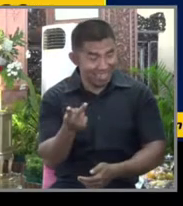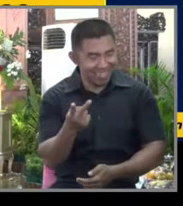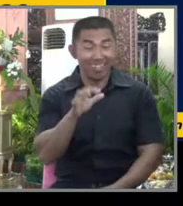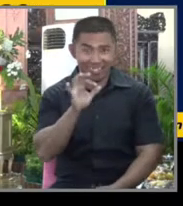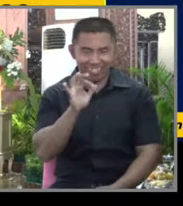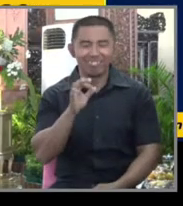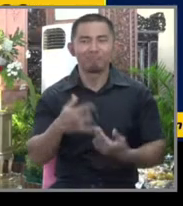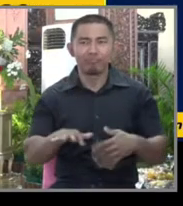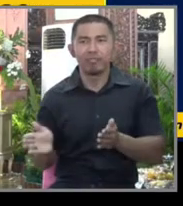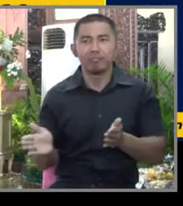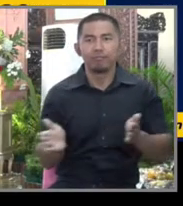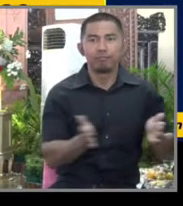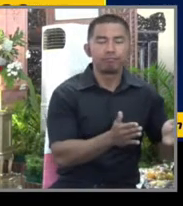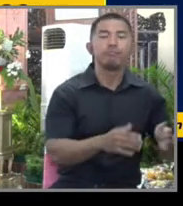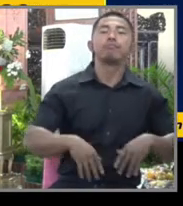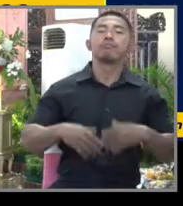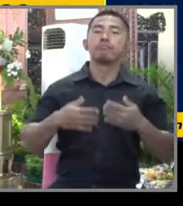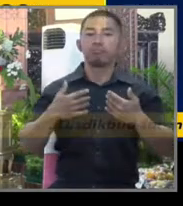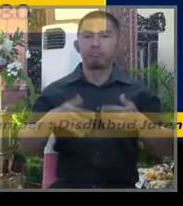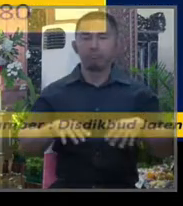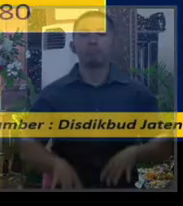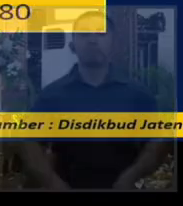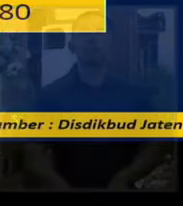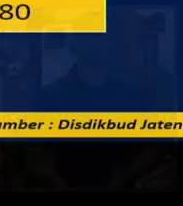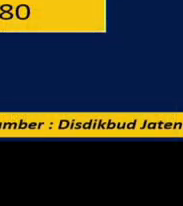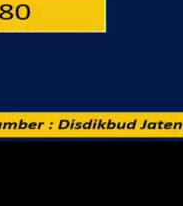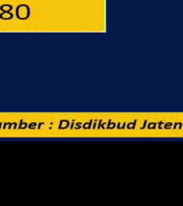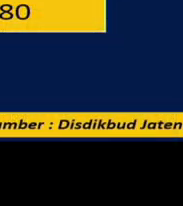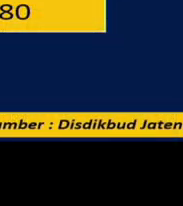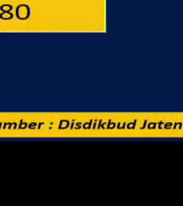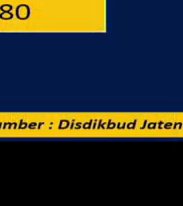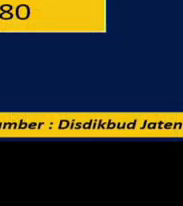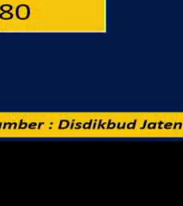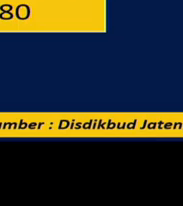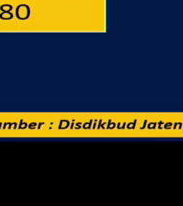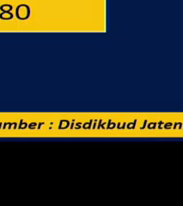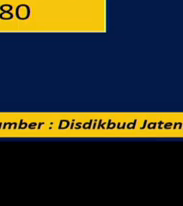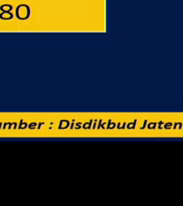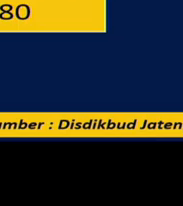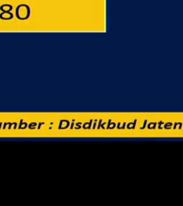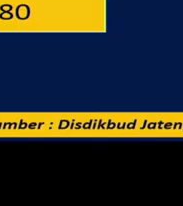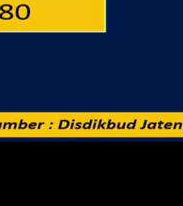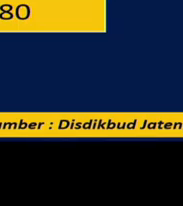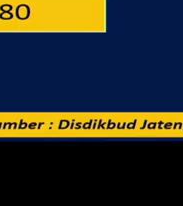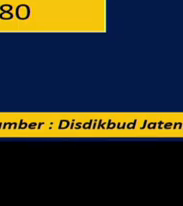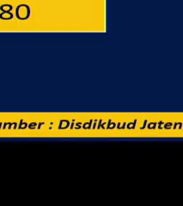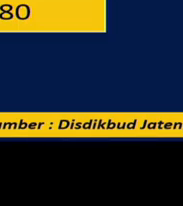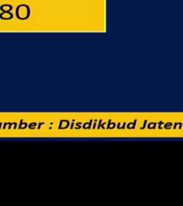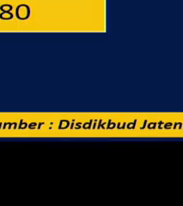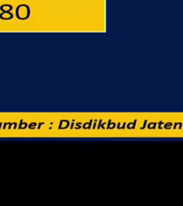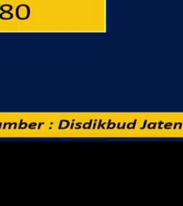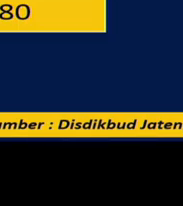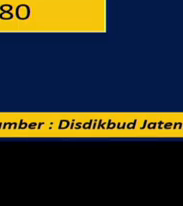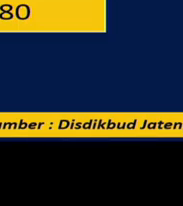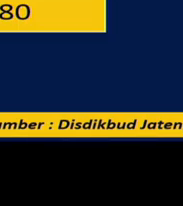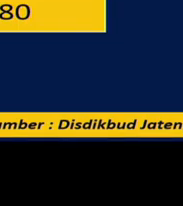ya dicatat ini sebaran apem mangga partisipasi murni nya masing-masing dicatat saja lanjut